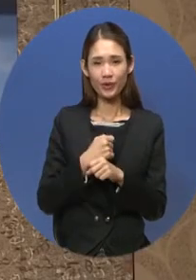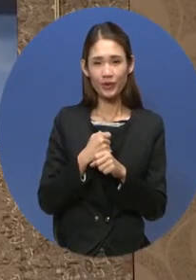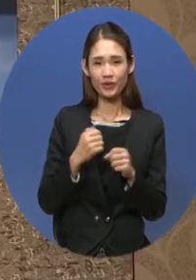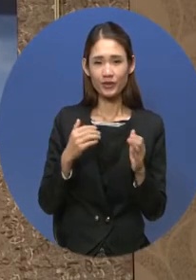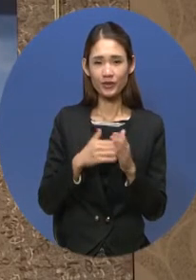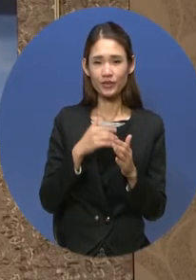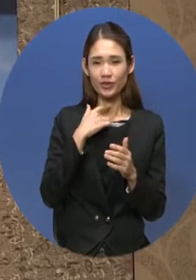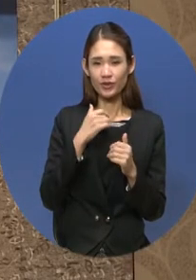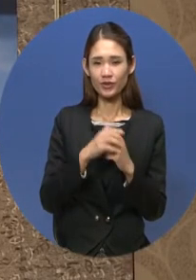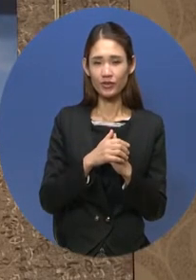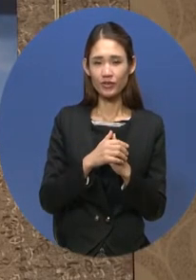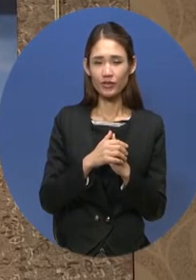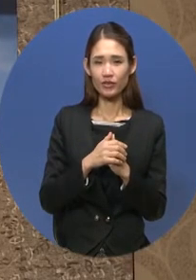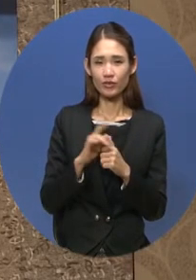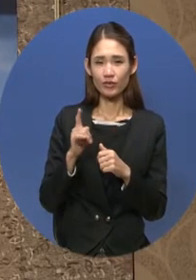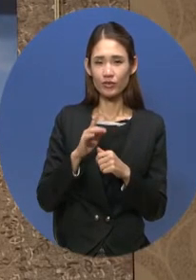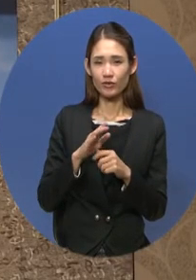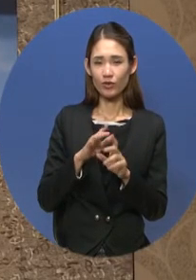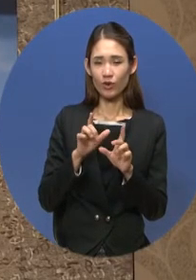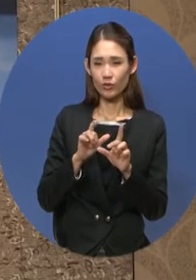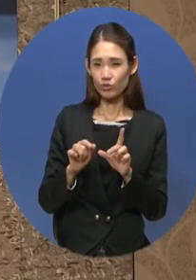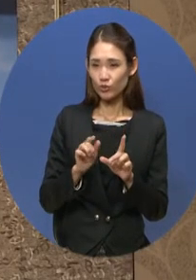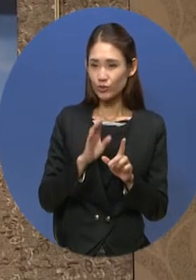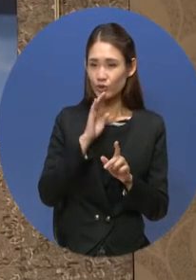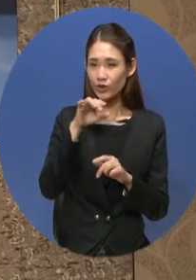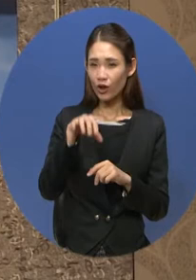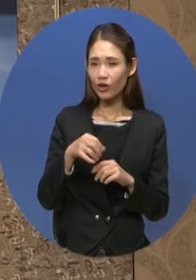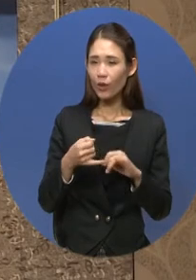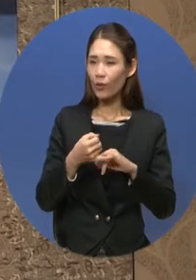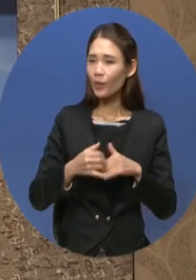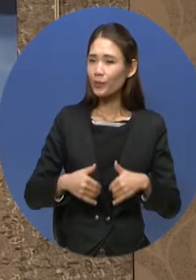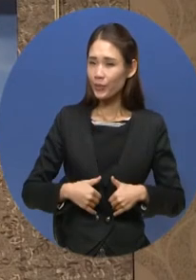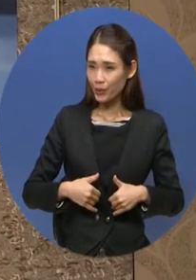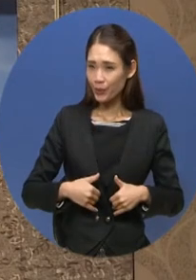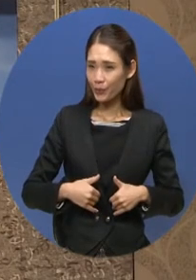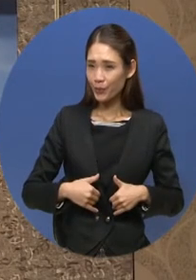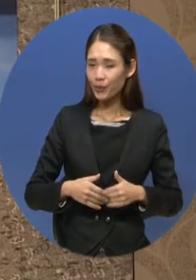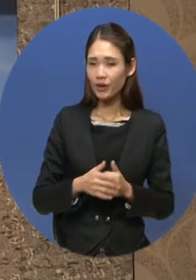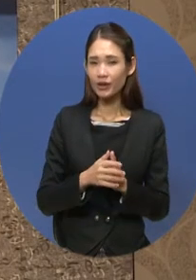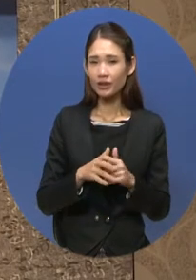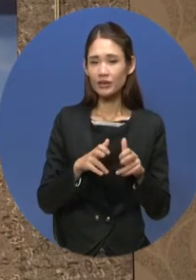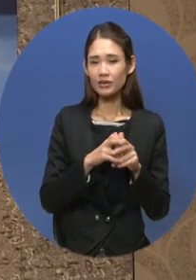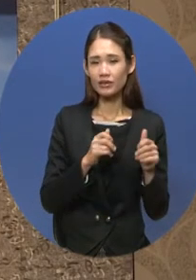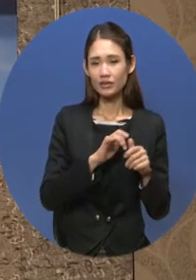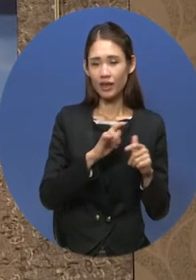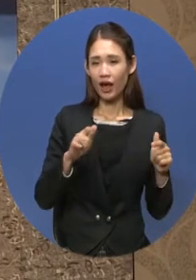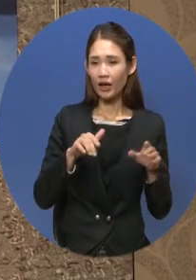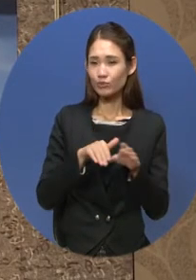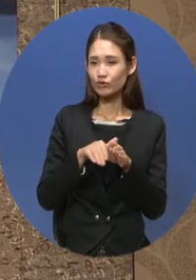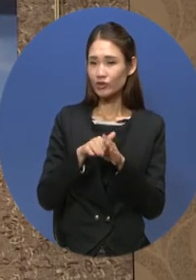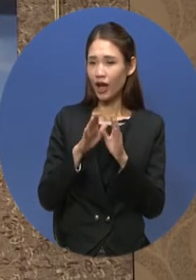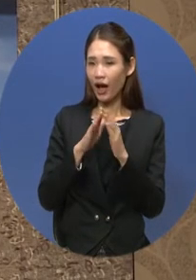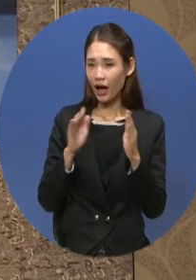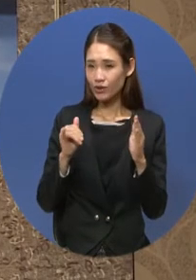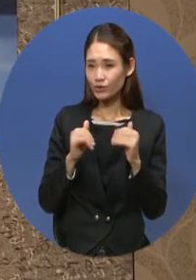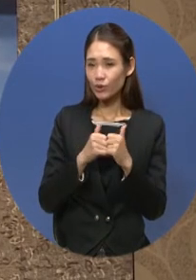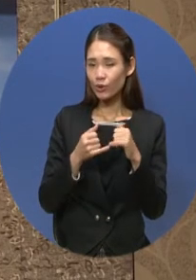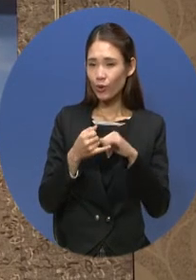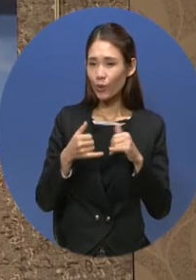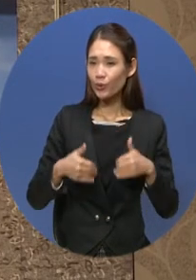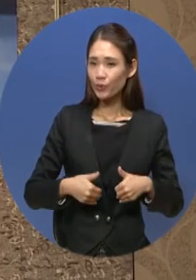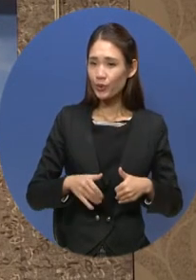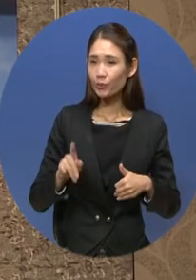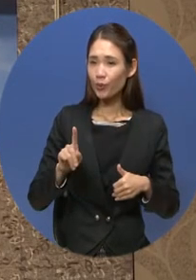예. 그래서 어떤 부분이 현실에서 필요한 건지 장애인들에게 또는 다문화 가족들에게 네. 어떤 게 필요한